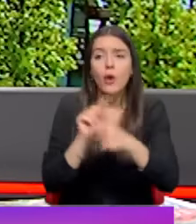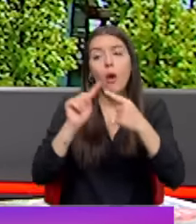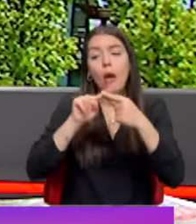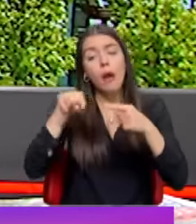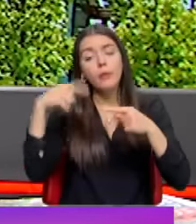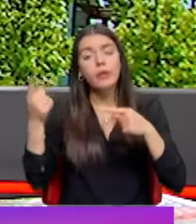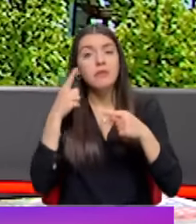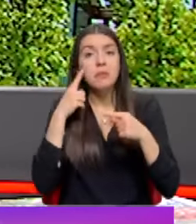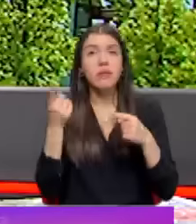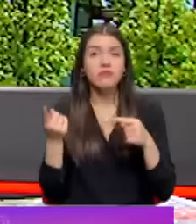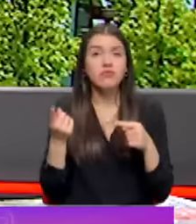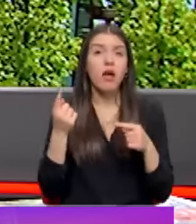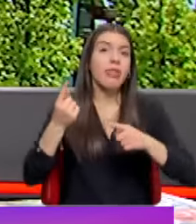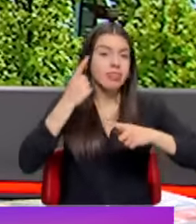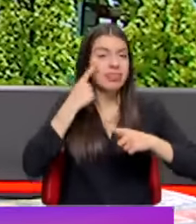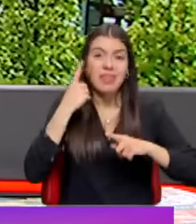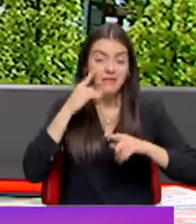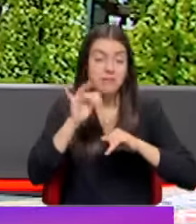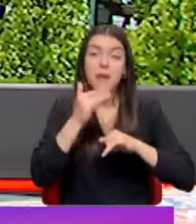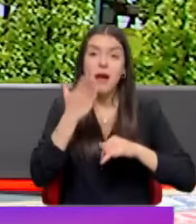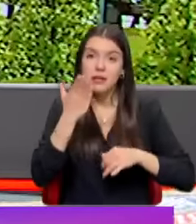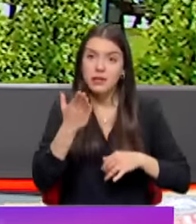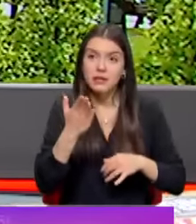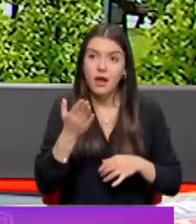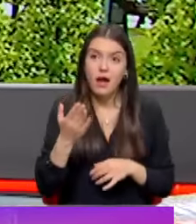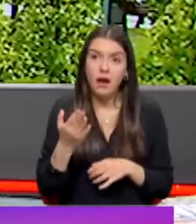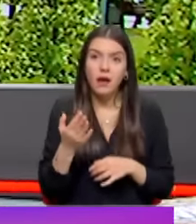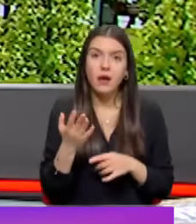yandan işte devletin marketine biliyorsunuz